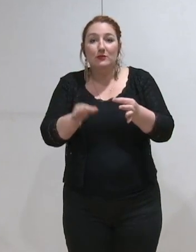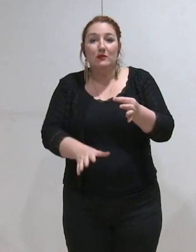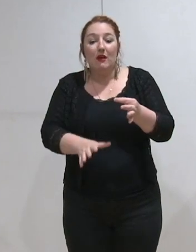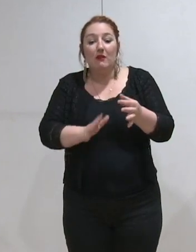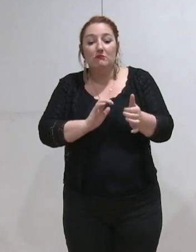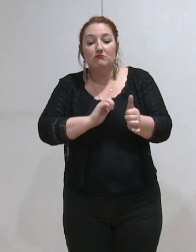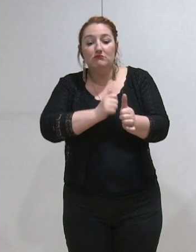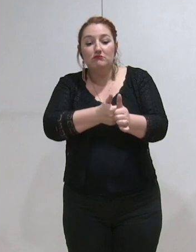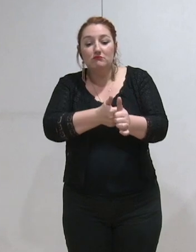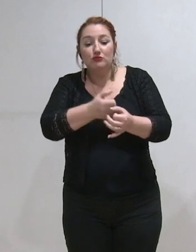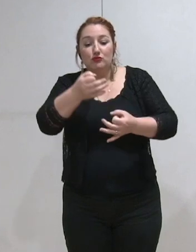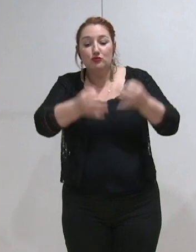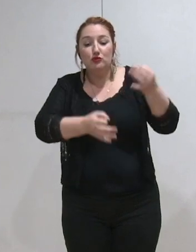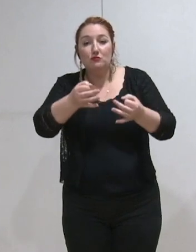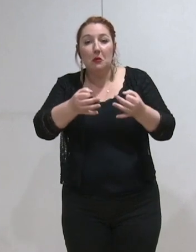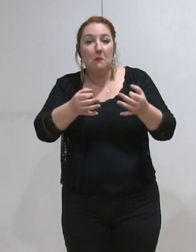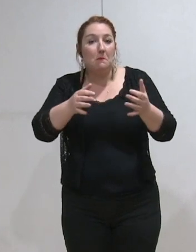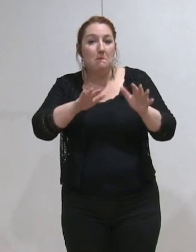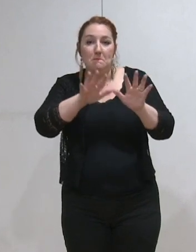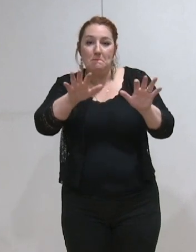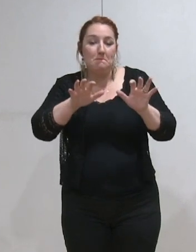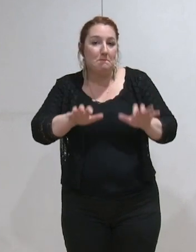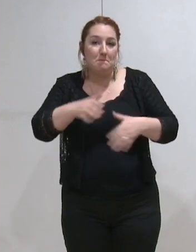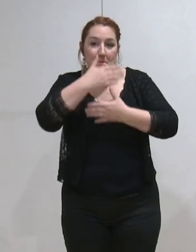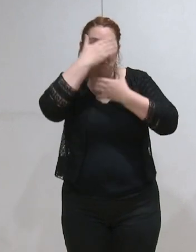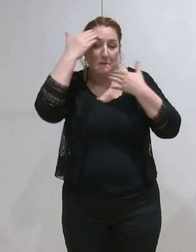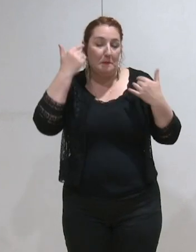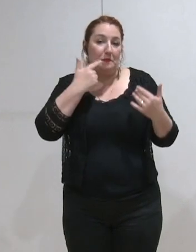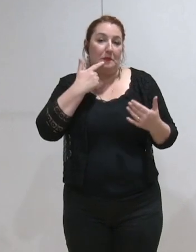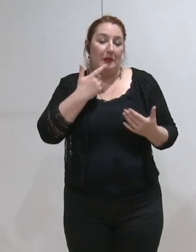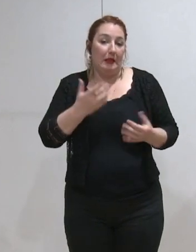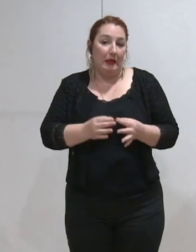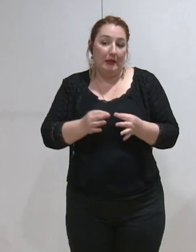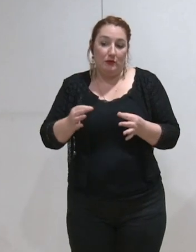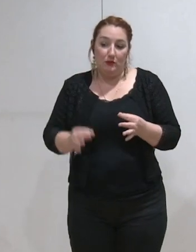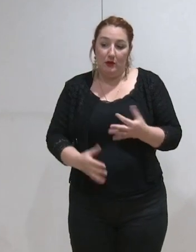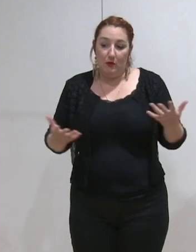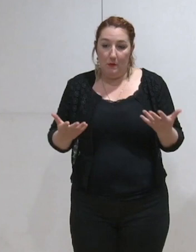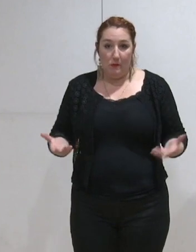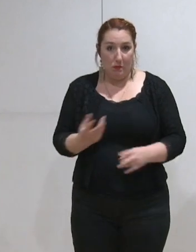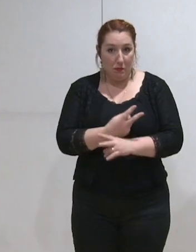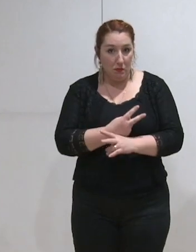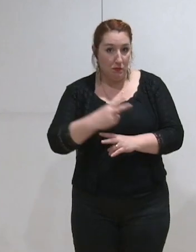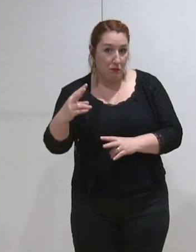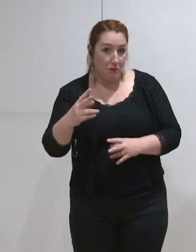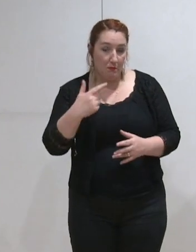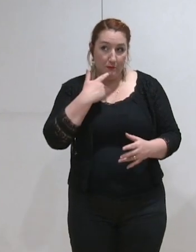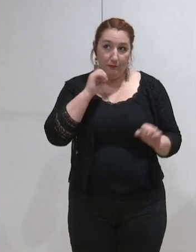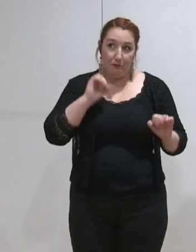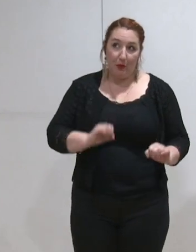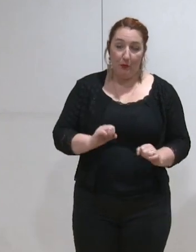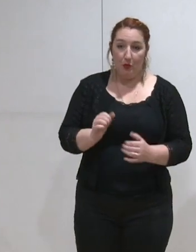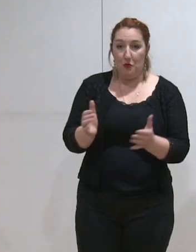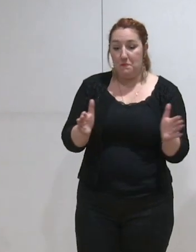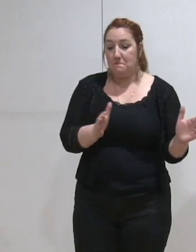mais il y a donc désormais un risque qui est probablement qui peut être estimé entre 500000 et 1 million